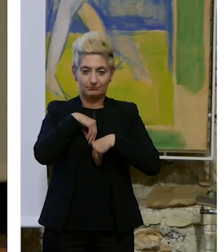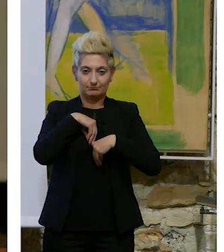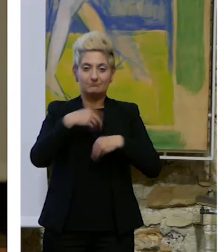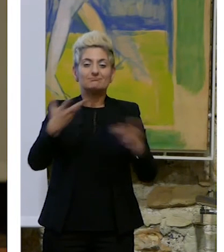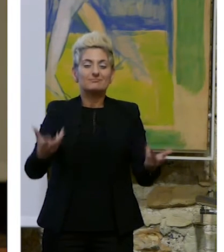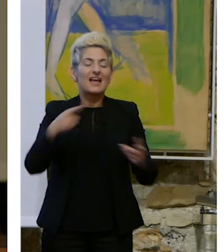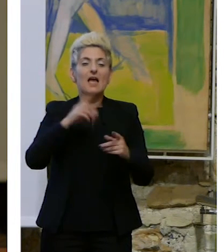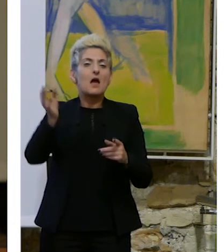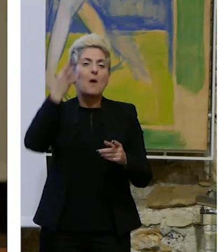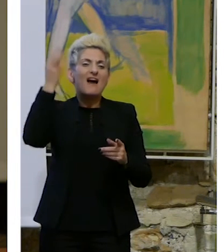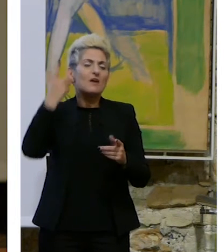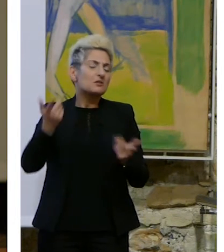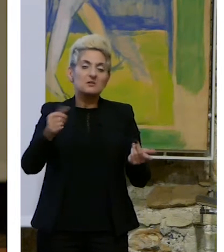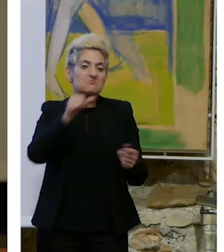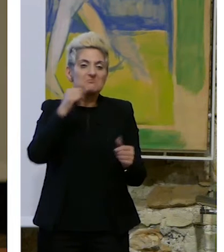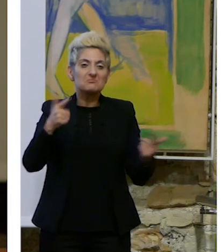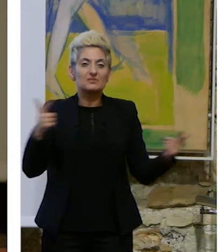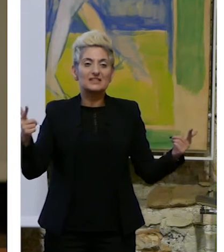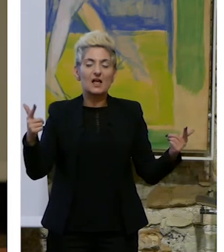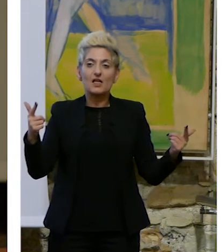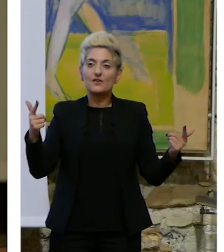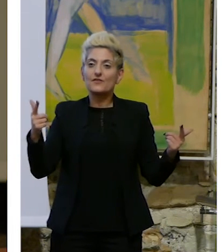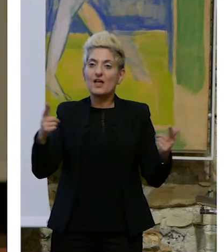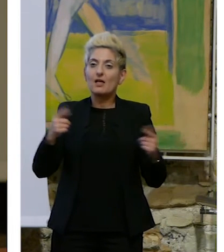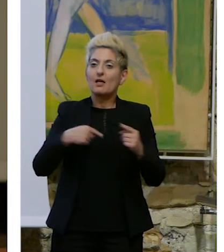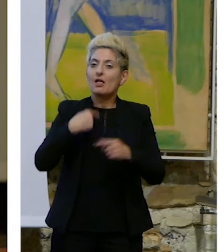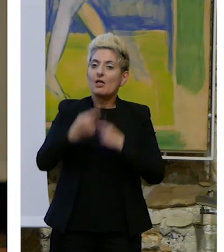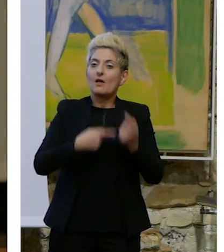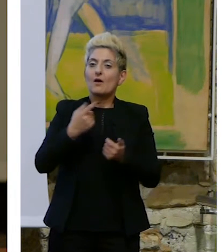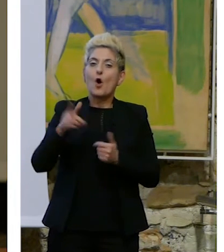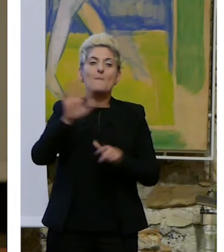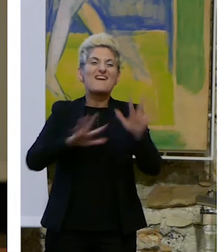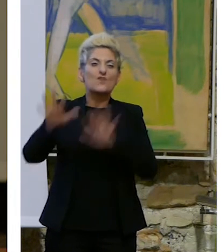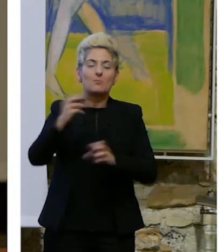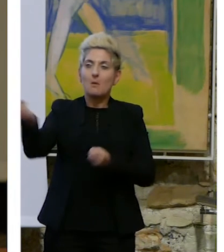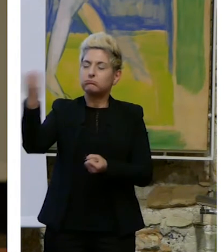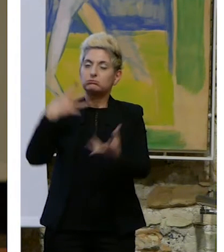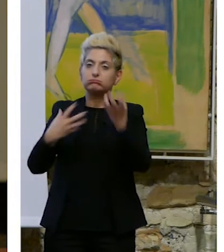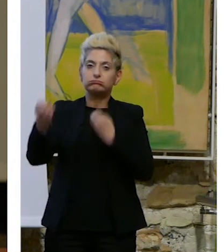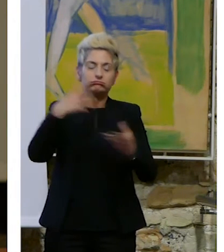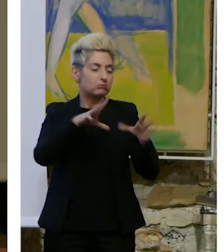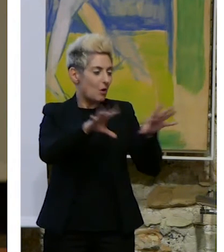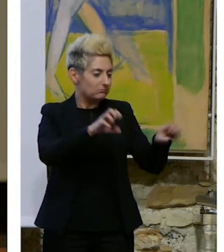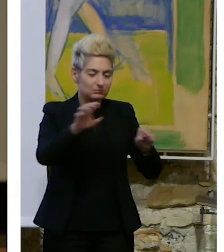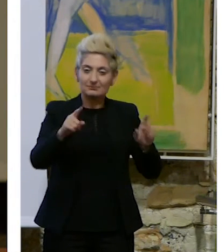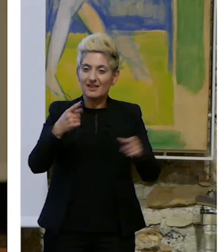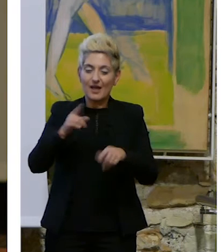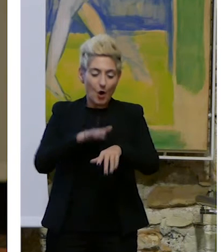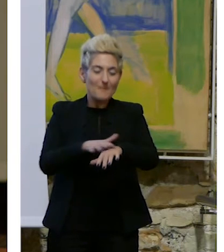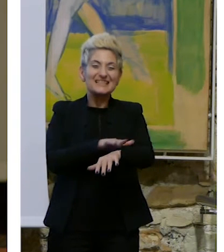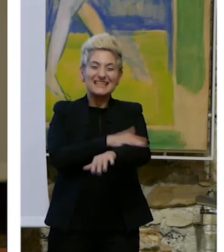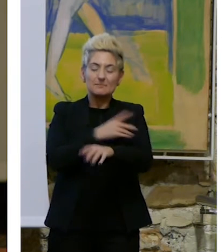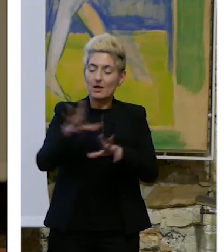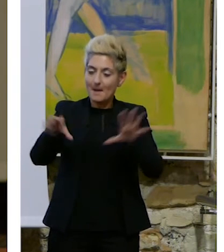talvolta non è necessaria neanche questa infinita quantità di informazione che chi applica tutti i sensi può